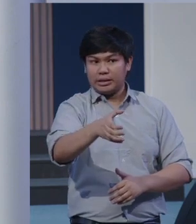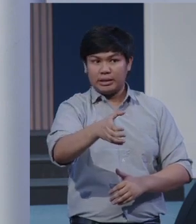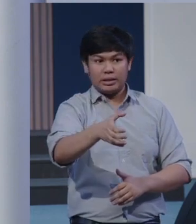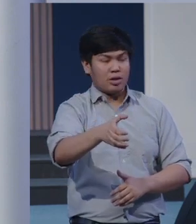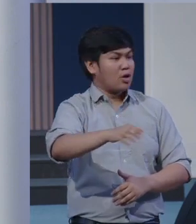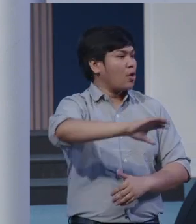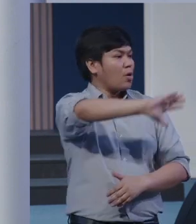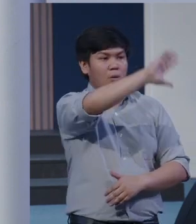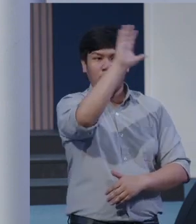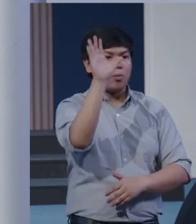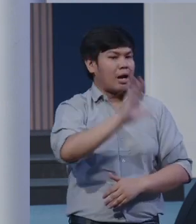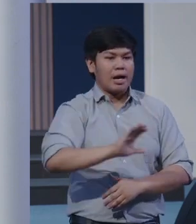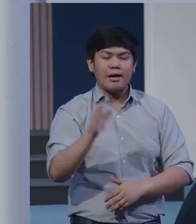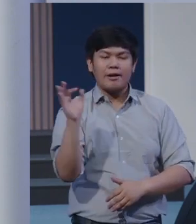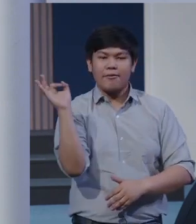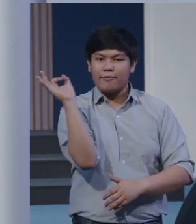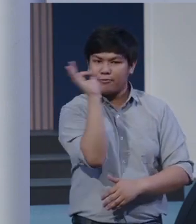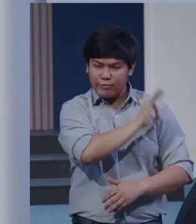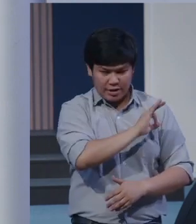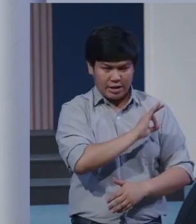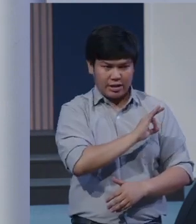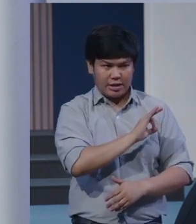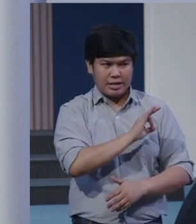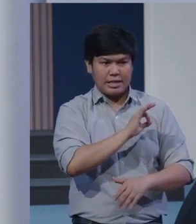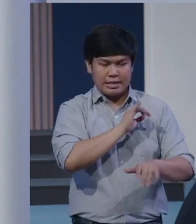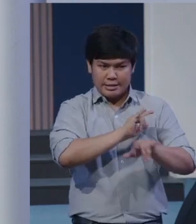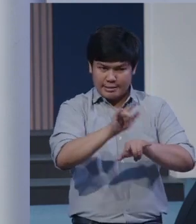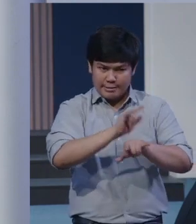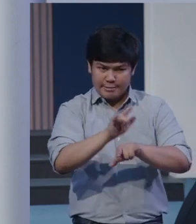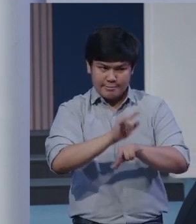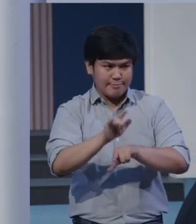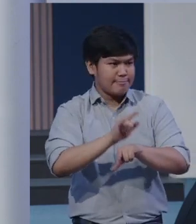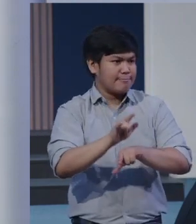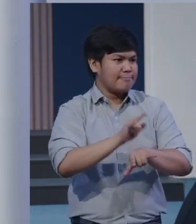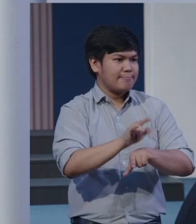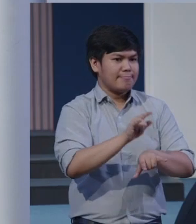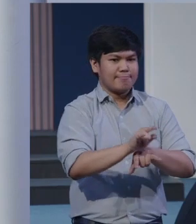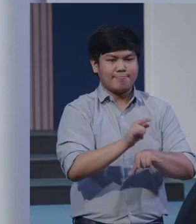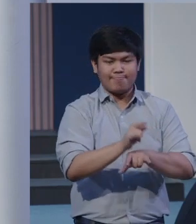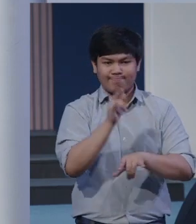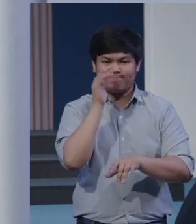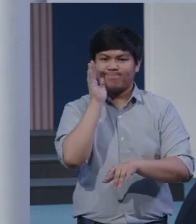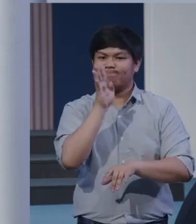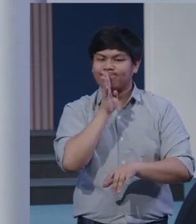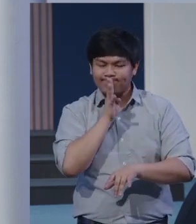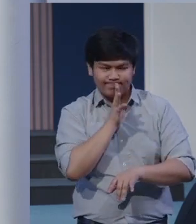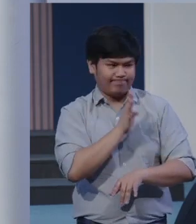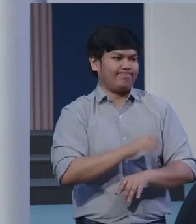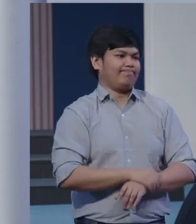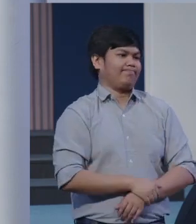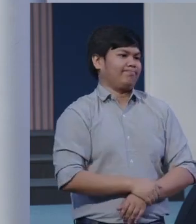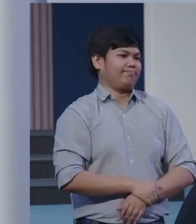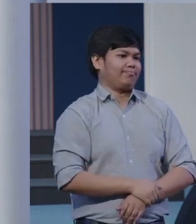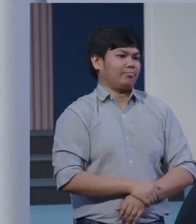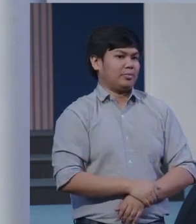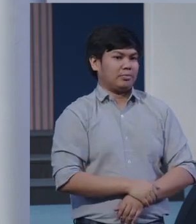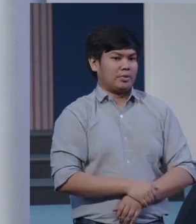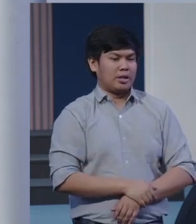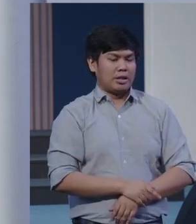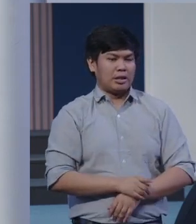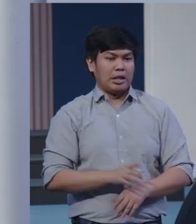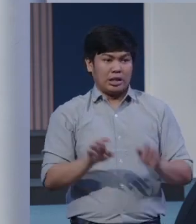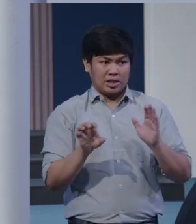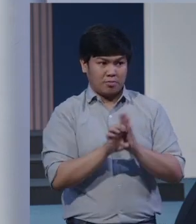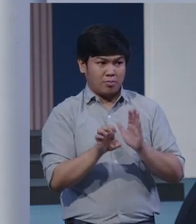bear false Witness your nebor Hwag magsisinungaling tungkol sa ginawa ng inyong